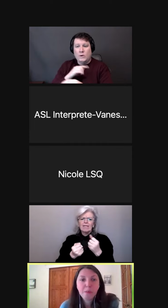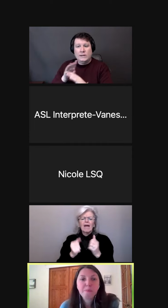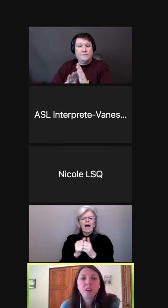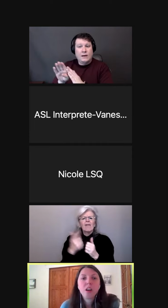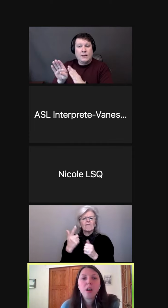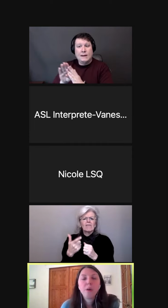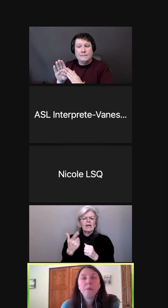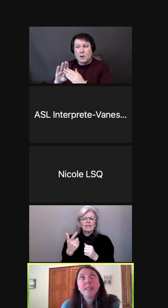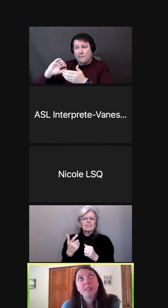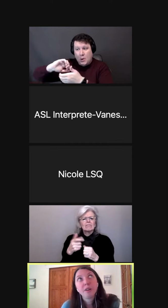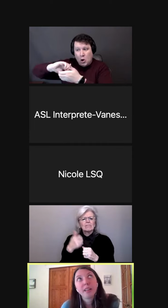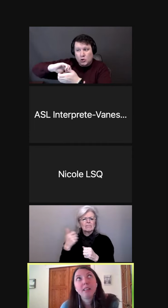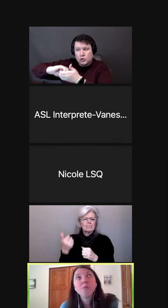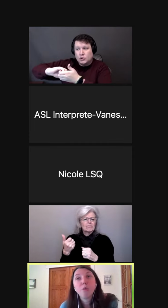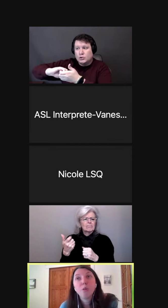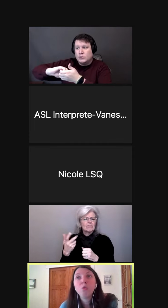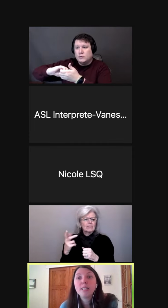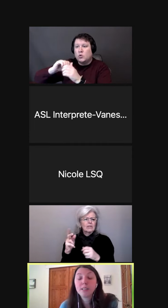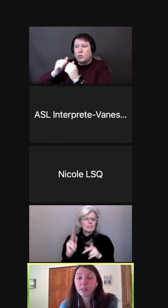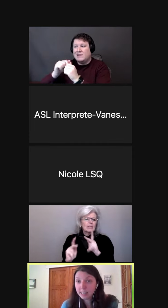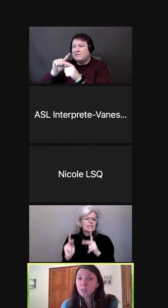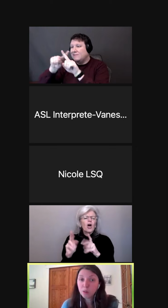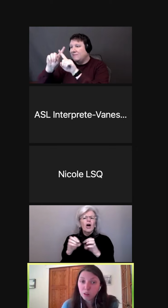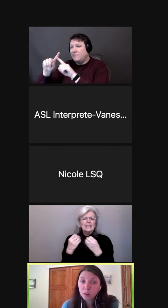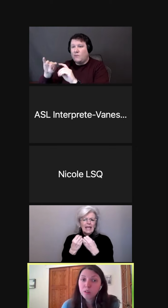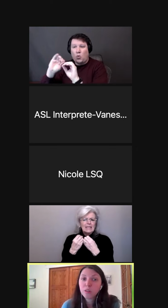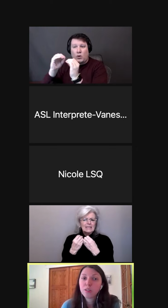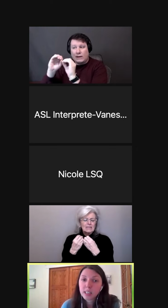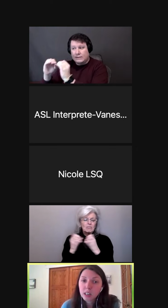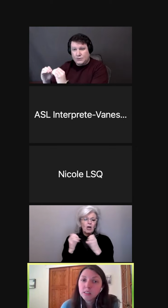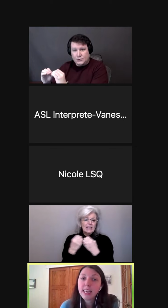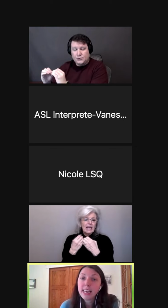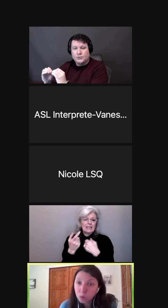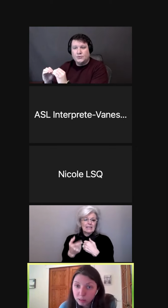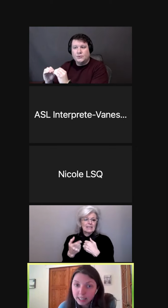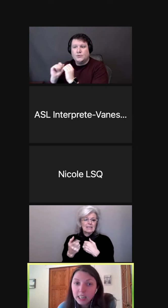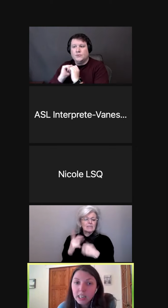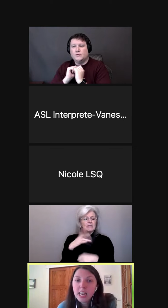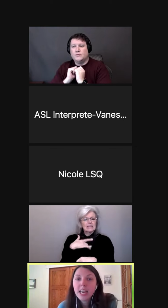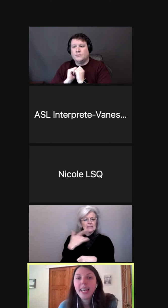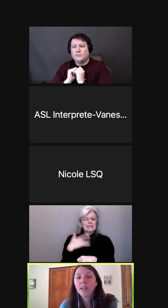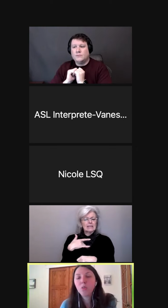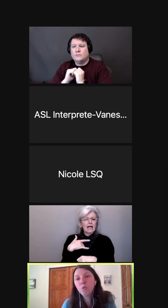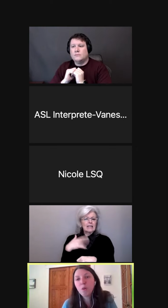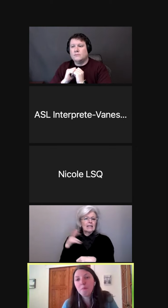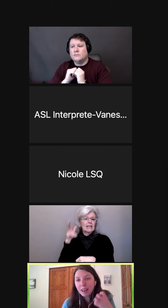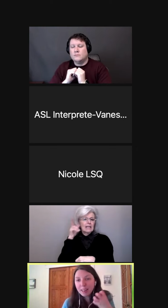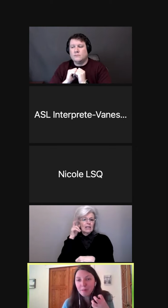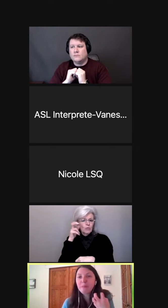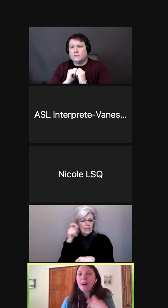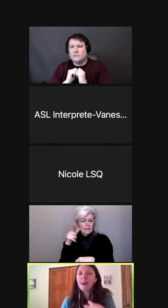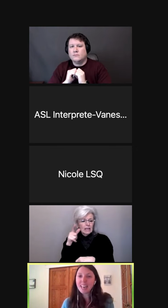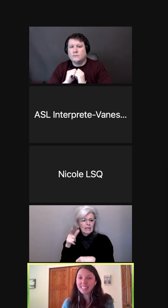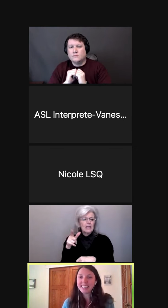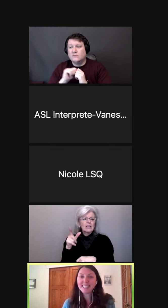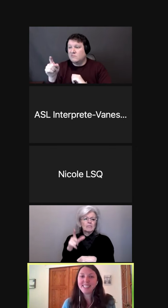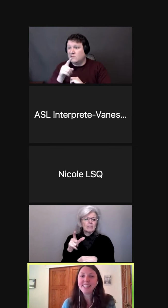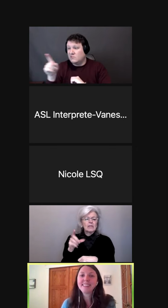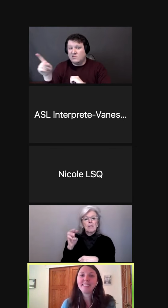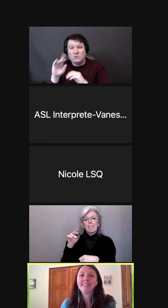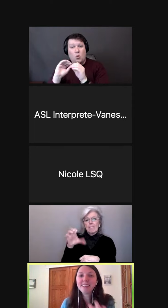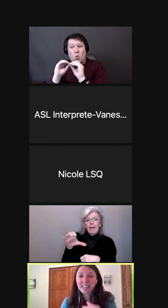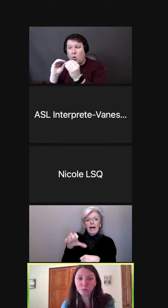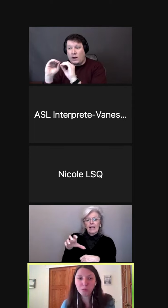organismes. Des organismes où ces organismes-là se sentent écoutés et où le MAC prend la